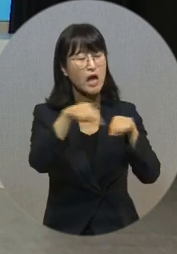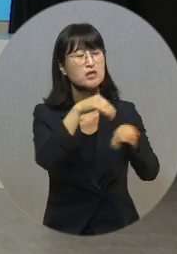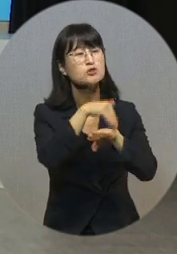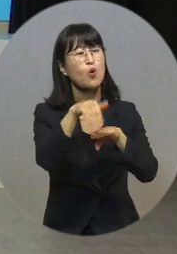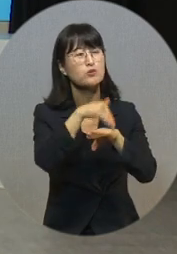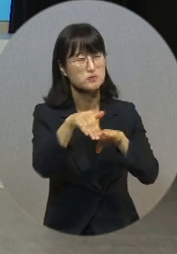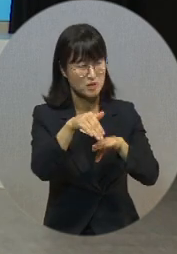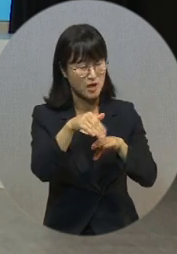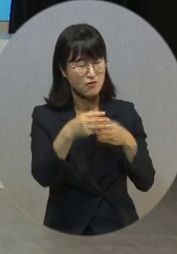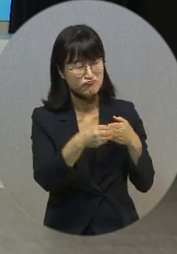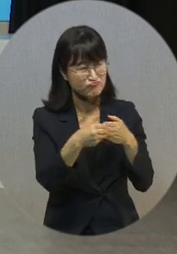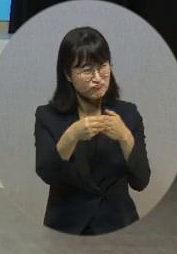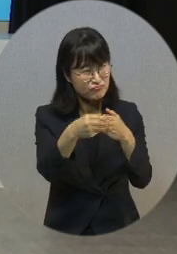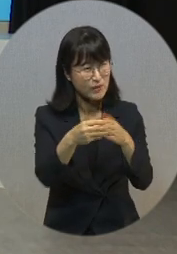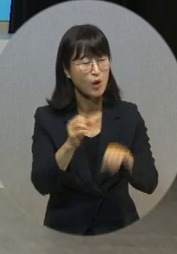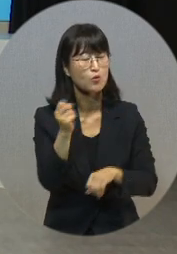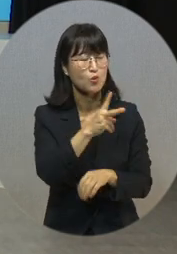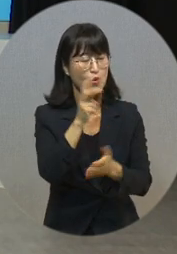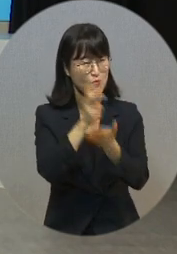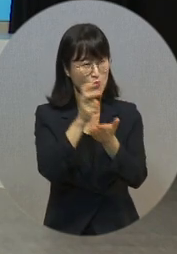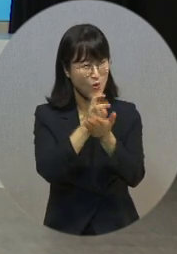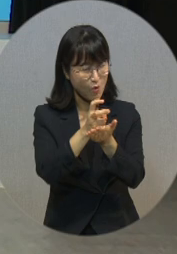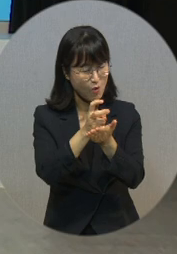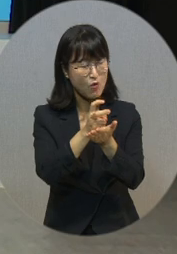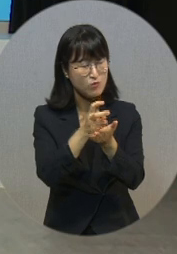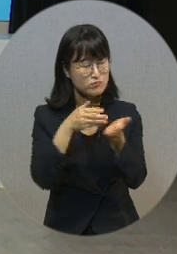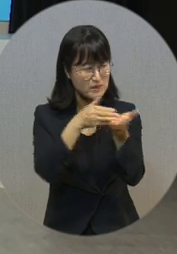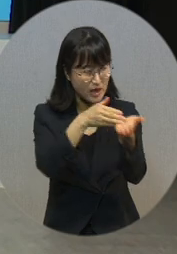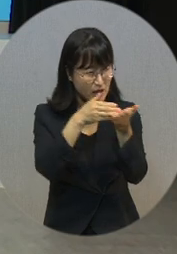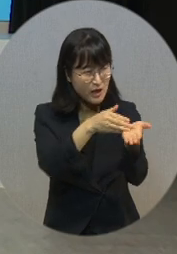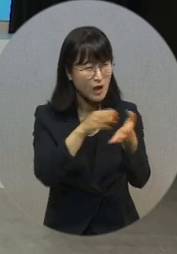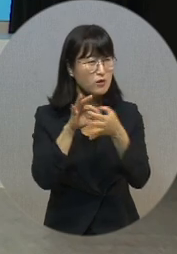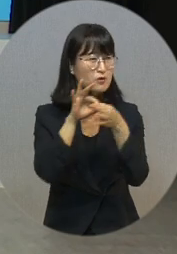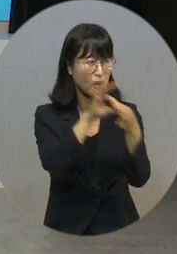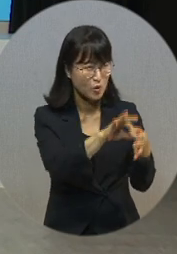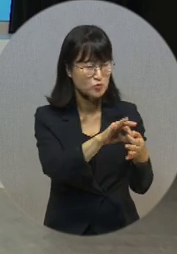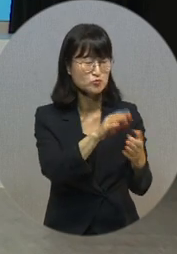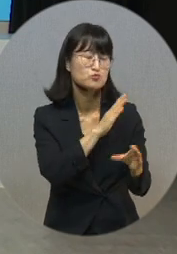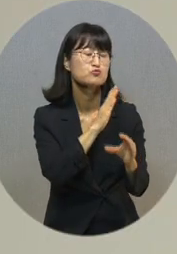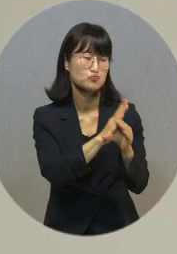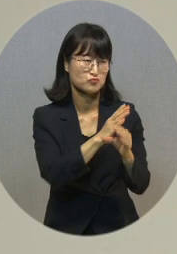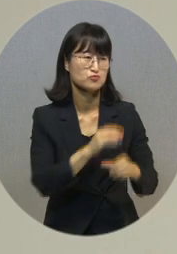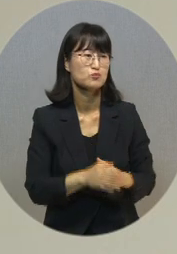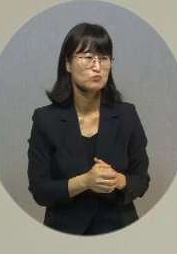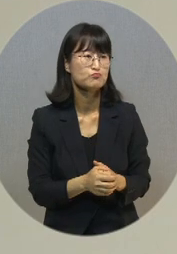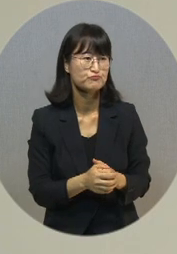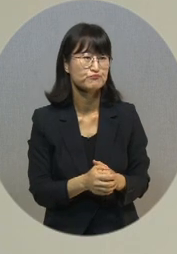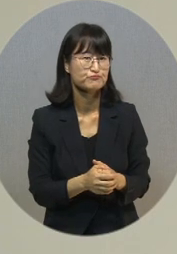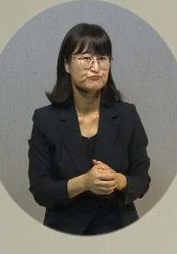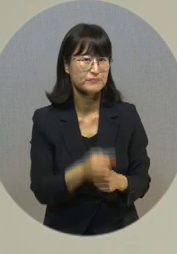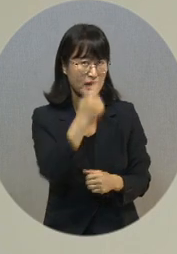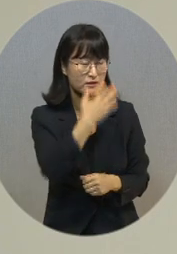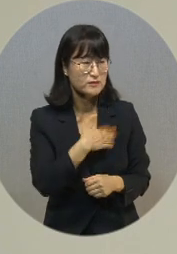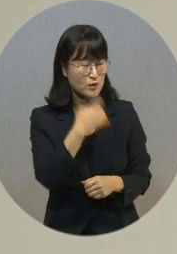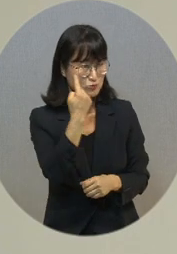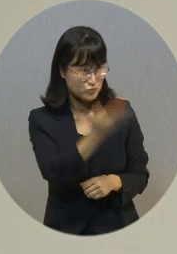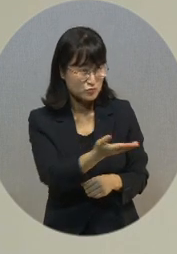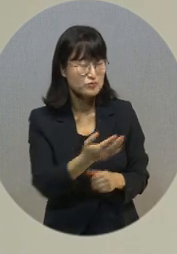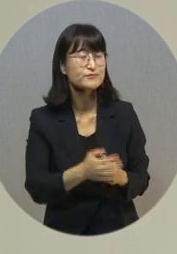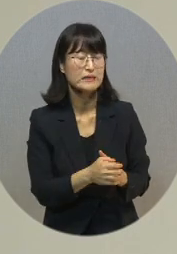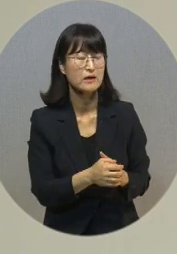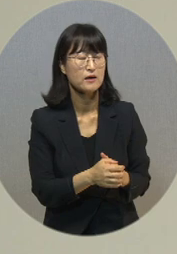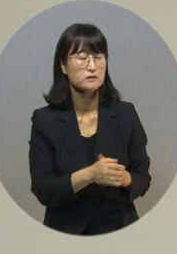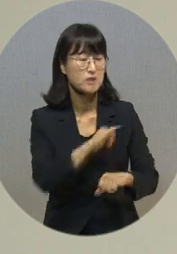이끌으시고 또 법안도 계속해서 지금 발의하고 계시잖아요. 네, 그래서 제가 여쭤볼게요.